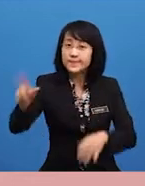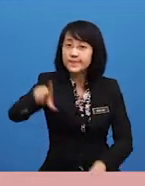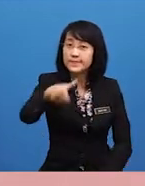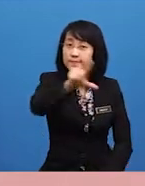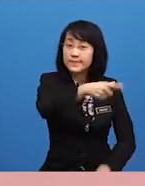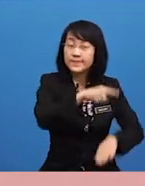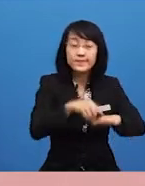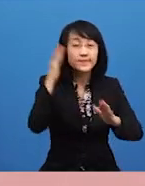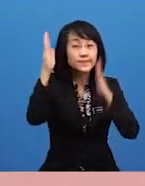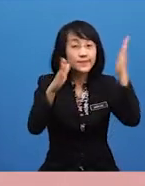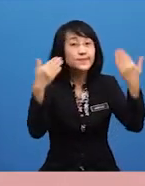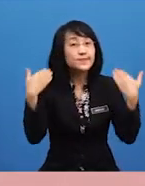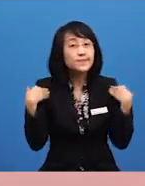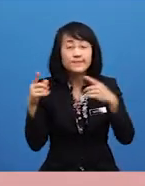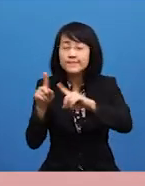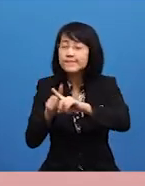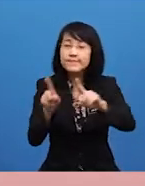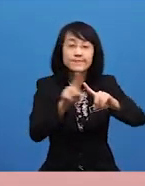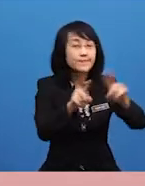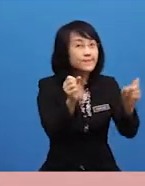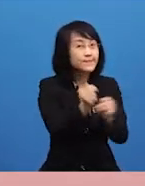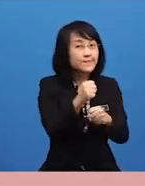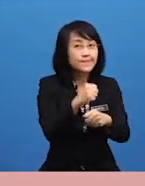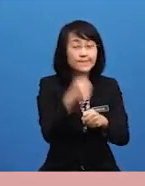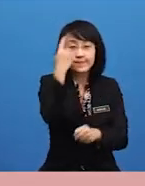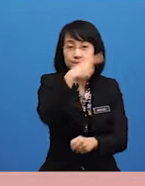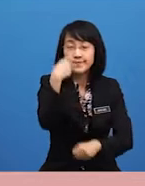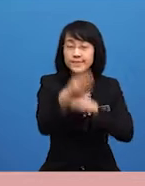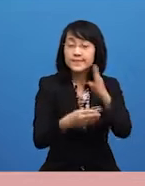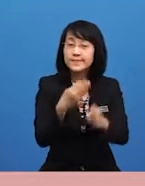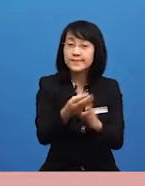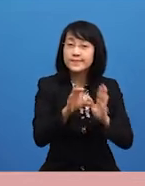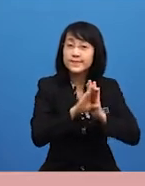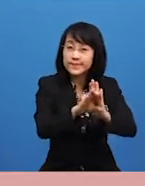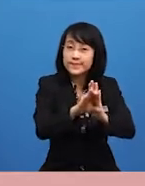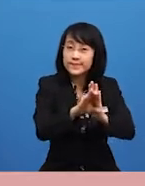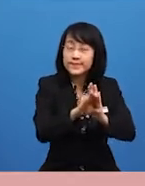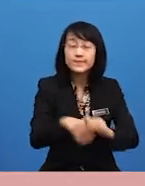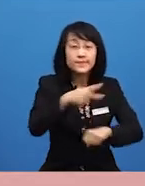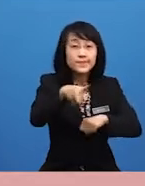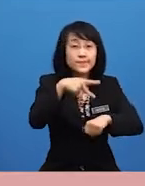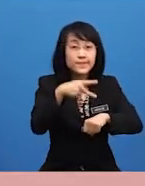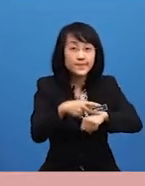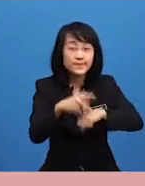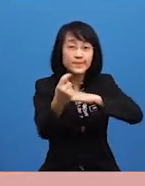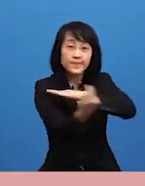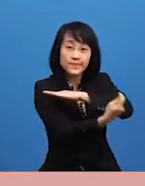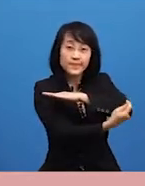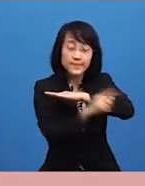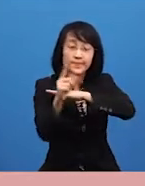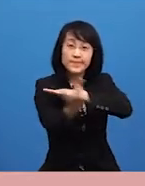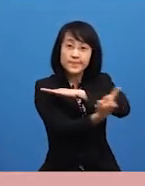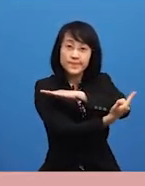Malaysia mempunyai pelbagai bentuk muka bumi seperti pulau, teluk dan